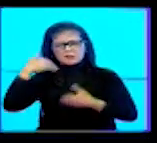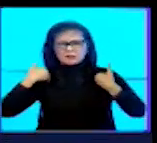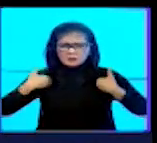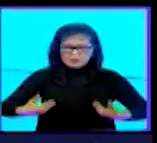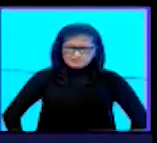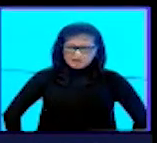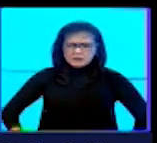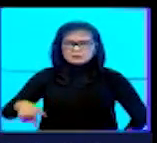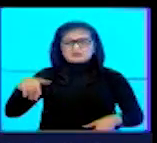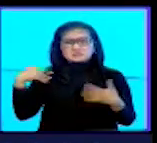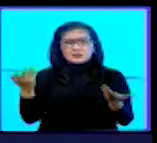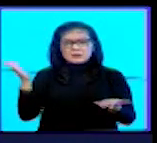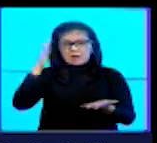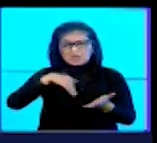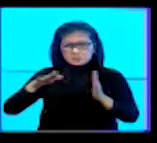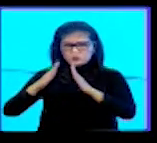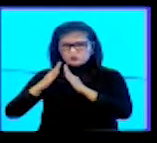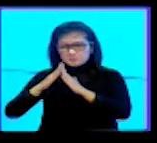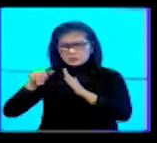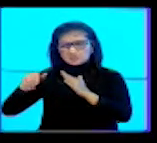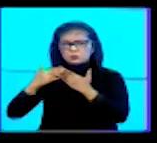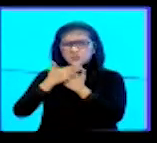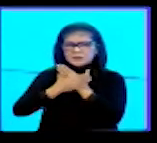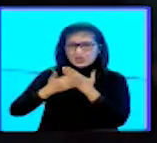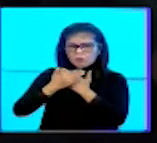rumahnya hingga akhirnya meninggal usai dirawat di rumah sakit.